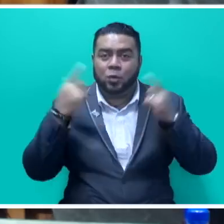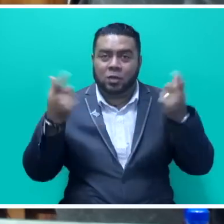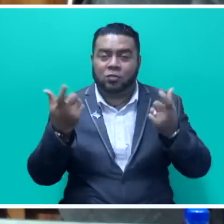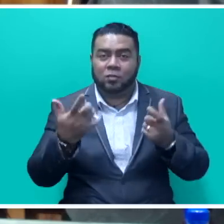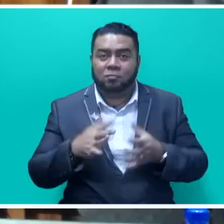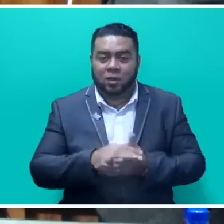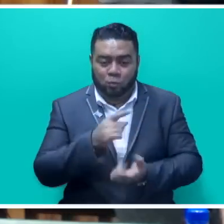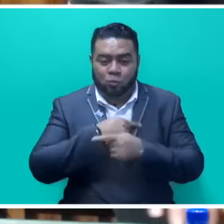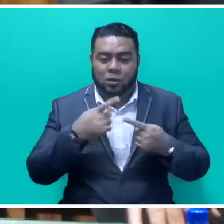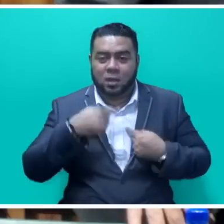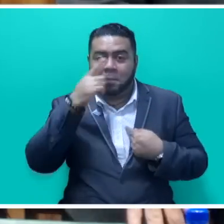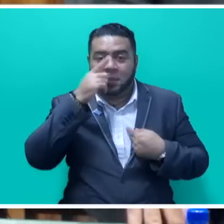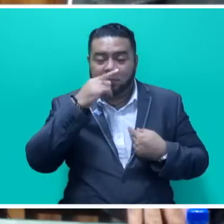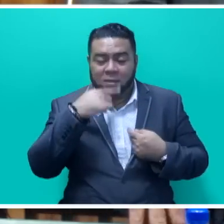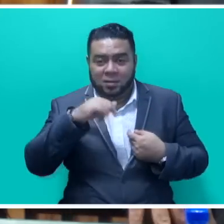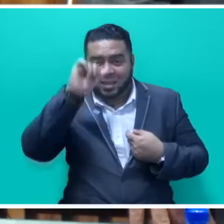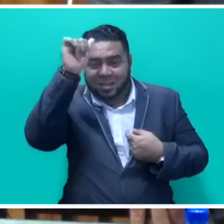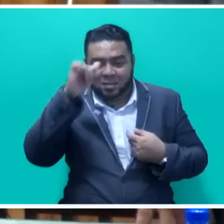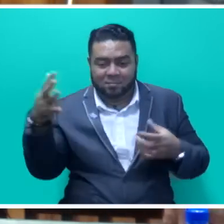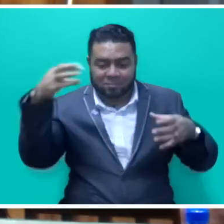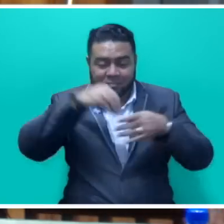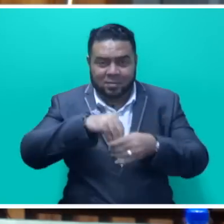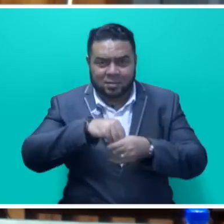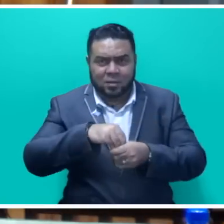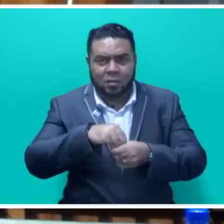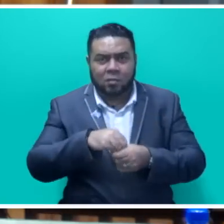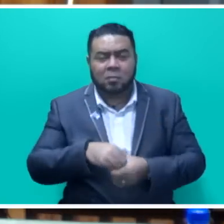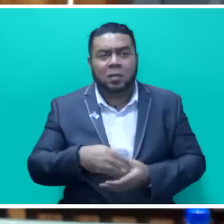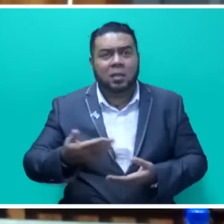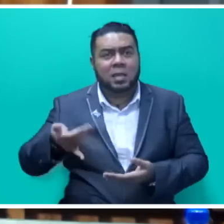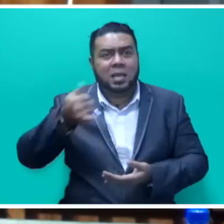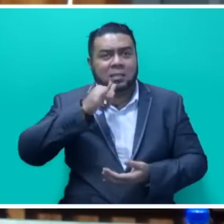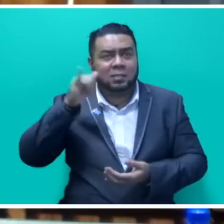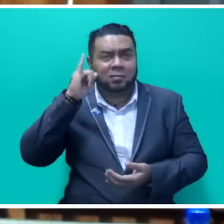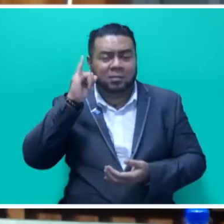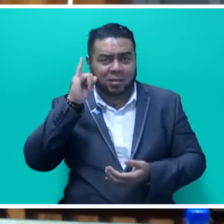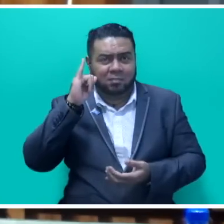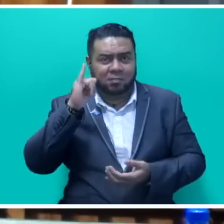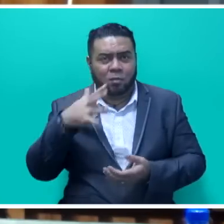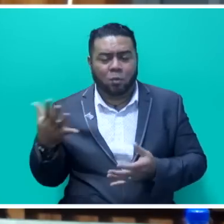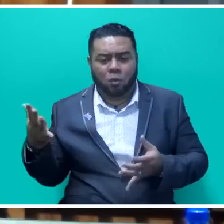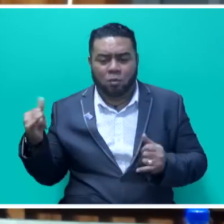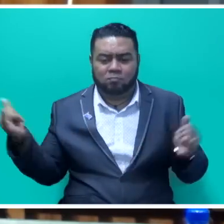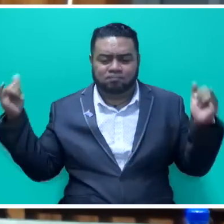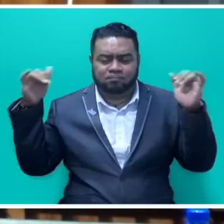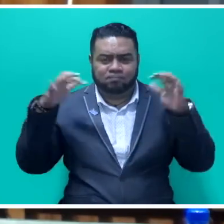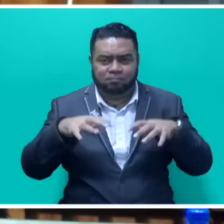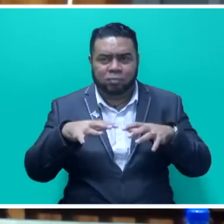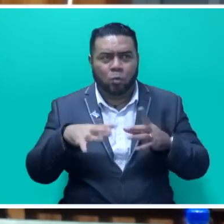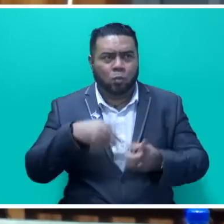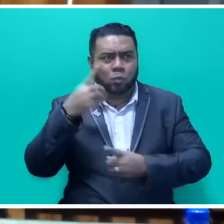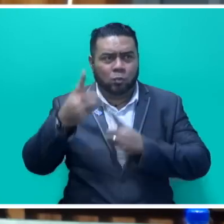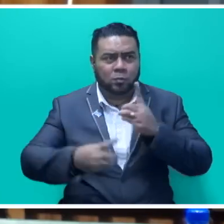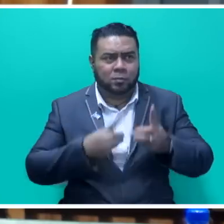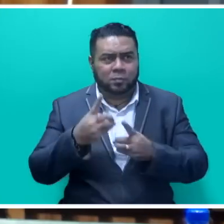है. कल सम्मेलन की विशेष उद्घाटन और